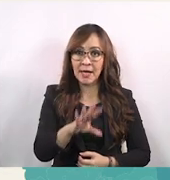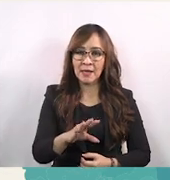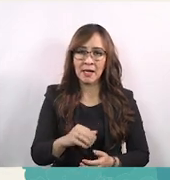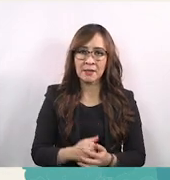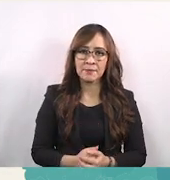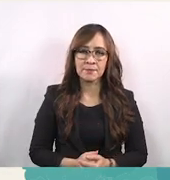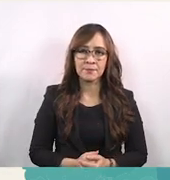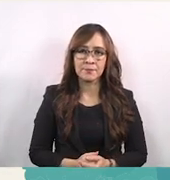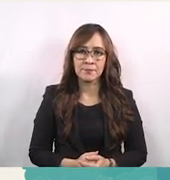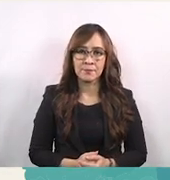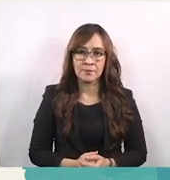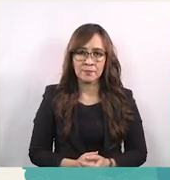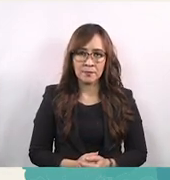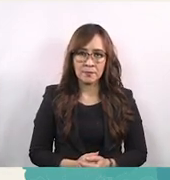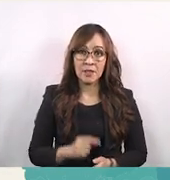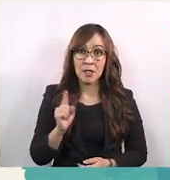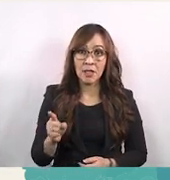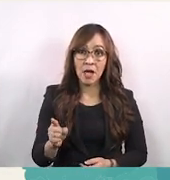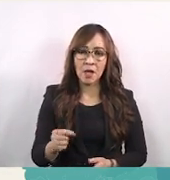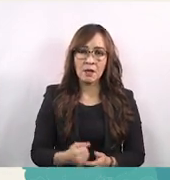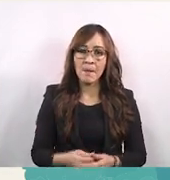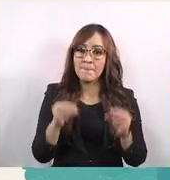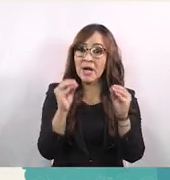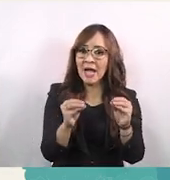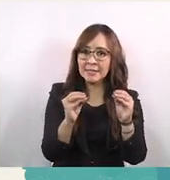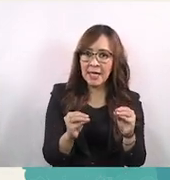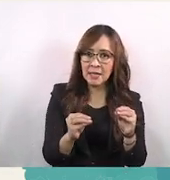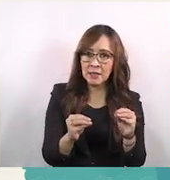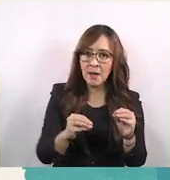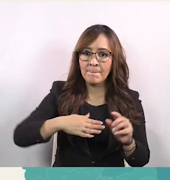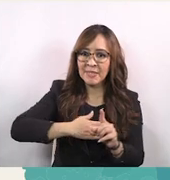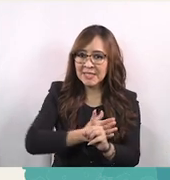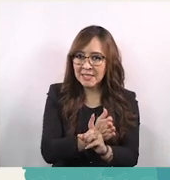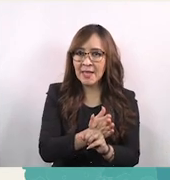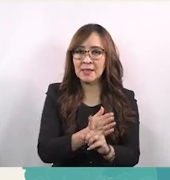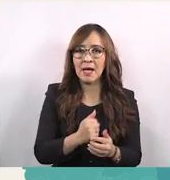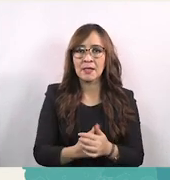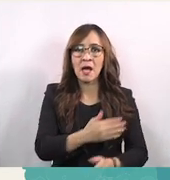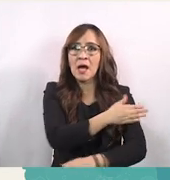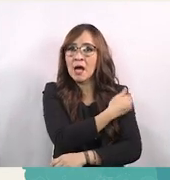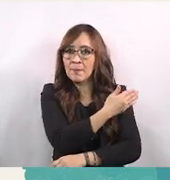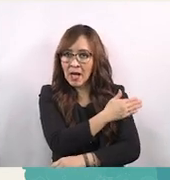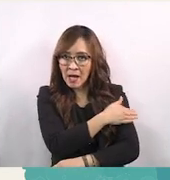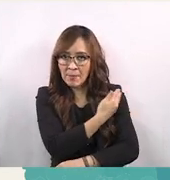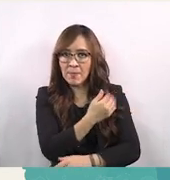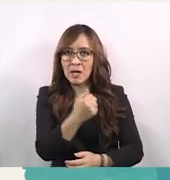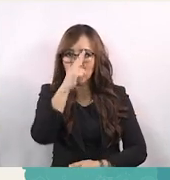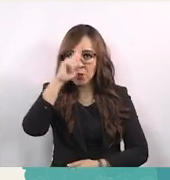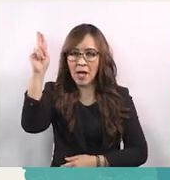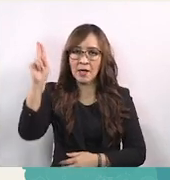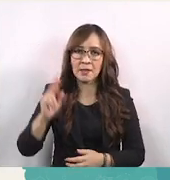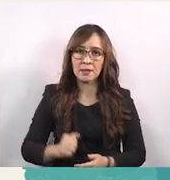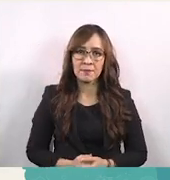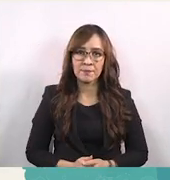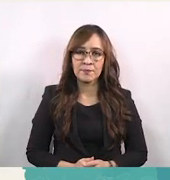Dia seorang nabiah mengajar menyesatkan hamba-hamba-ku ya kan tujuannya berbuat zina dimakan